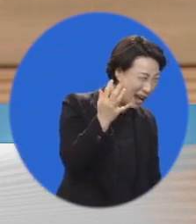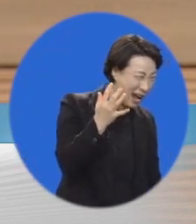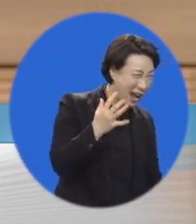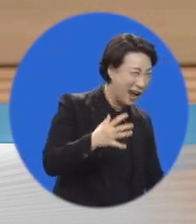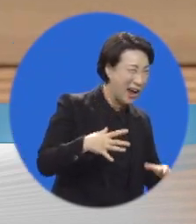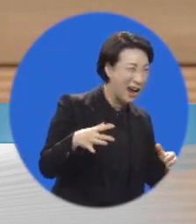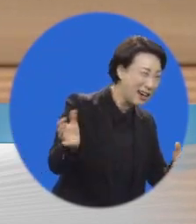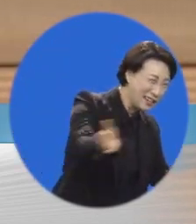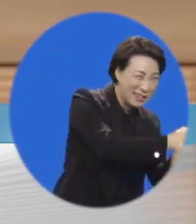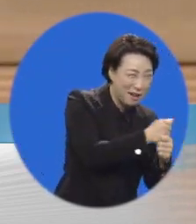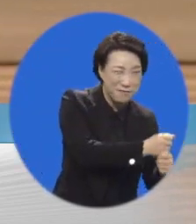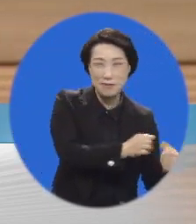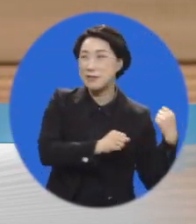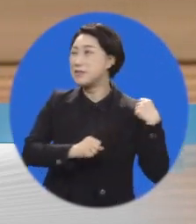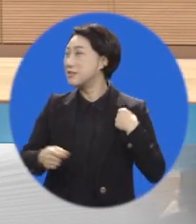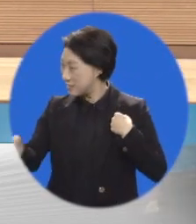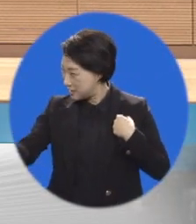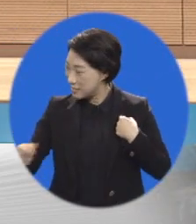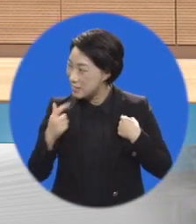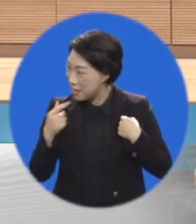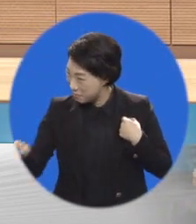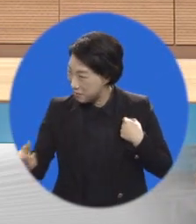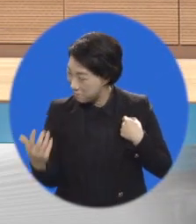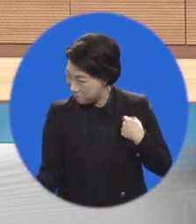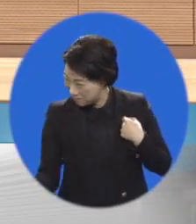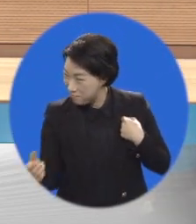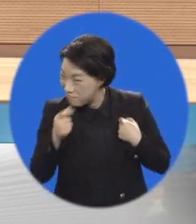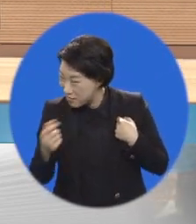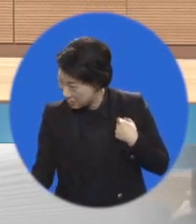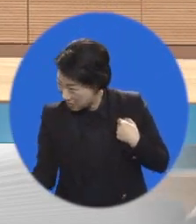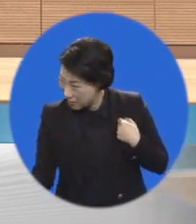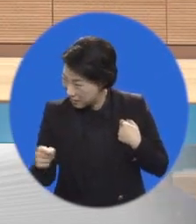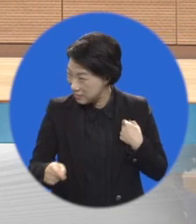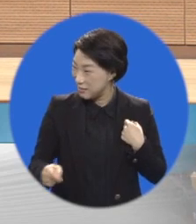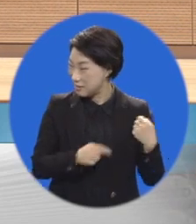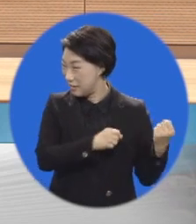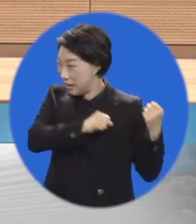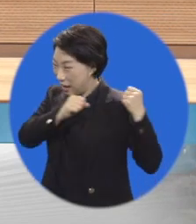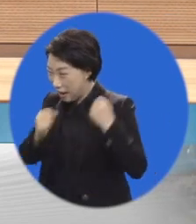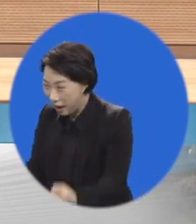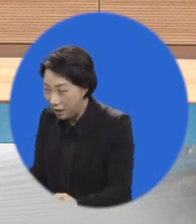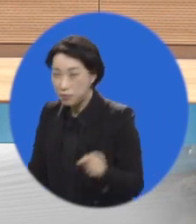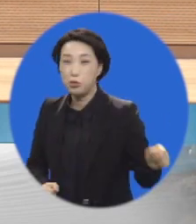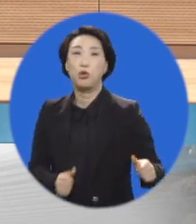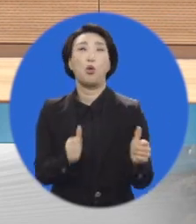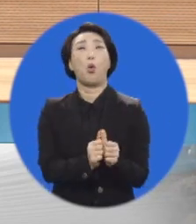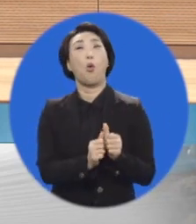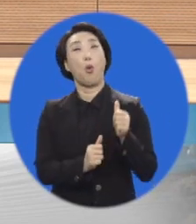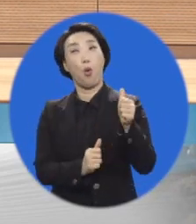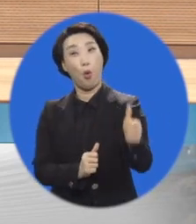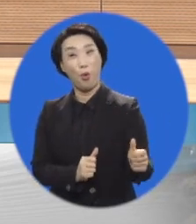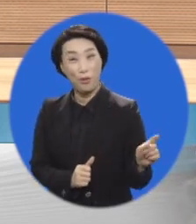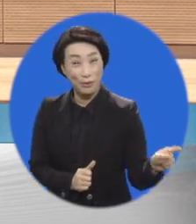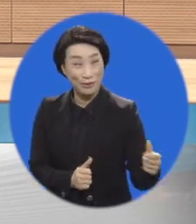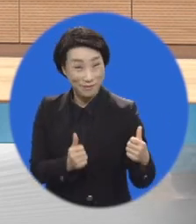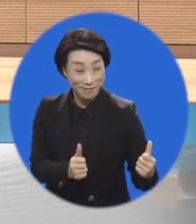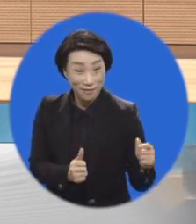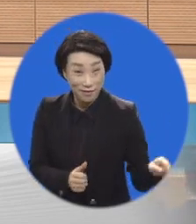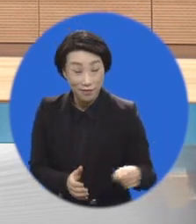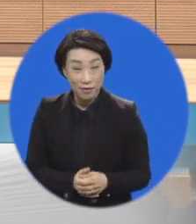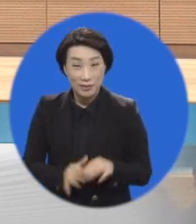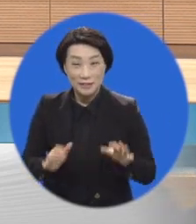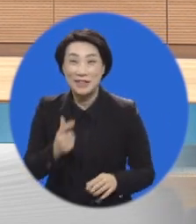막 야 야구봐 임마 물 끓여 임마 막 이래가면서 막 아주 사내 같아.